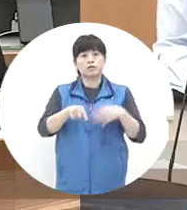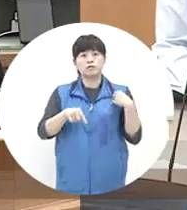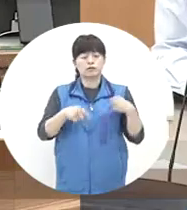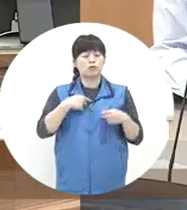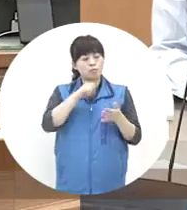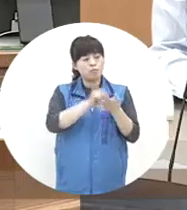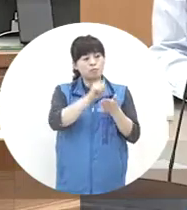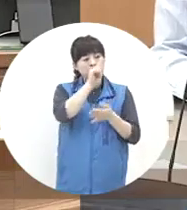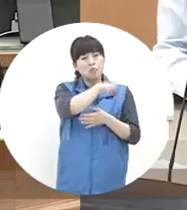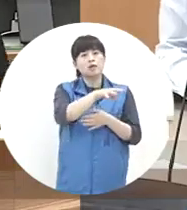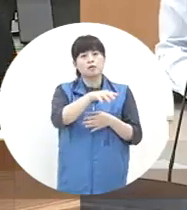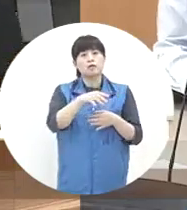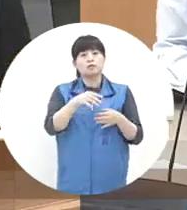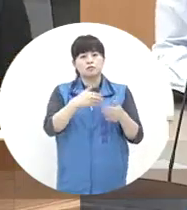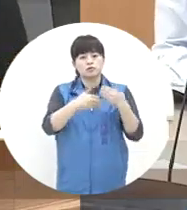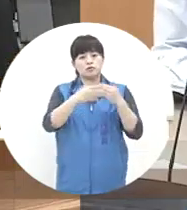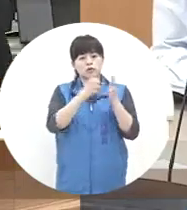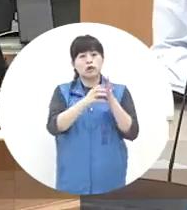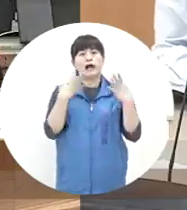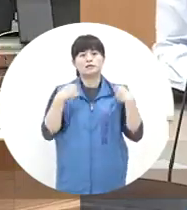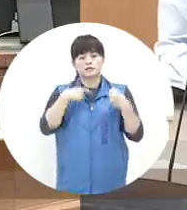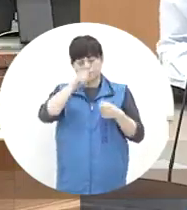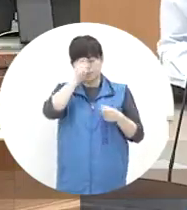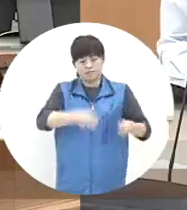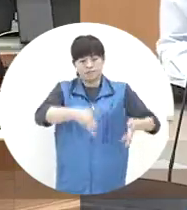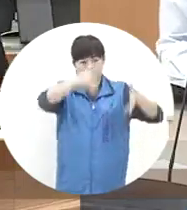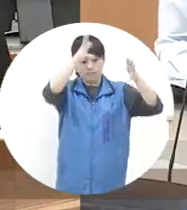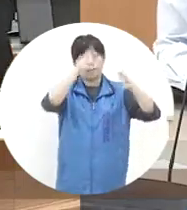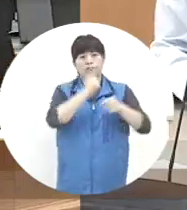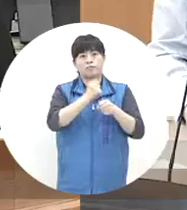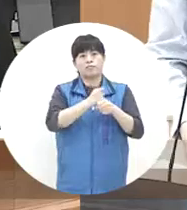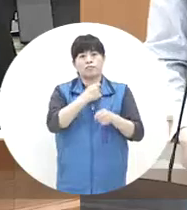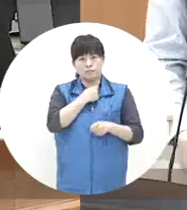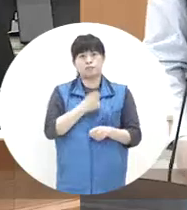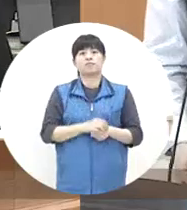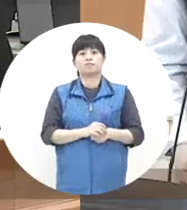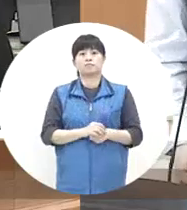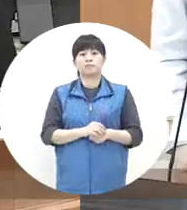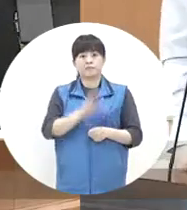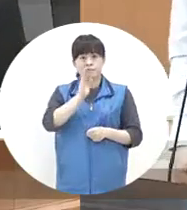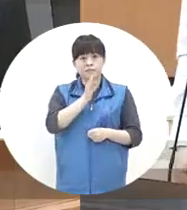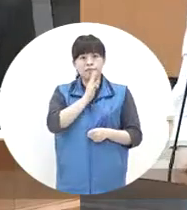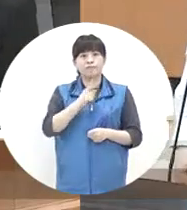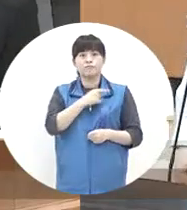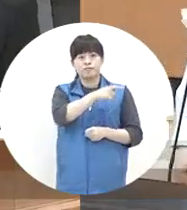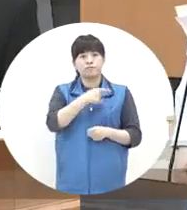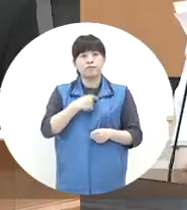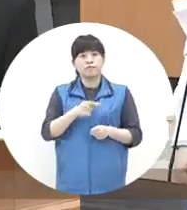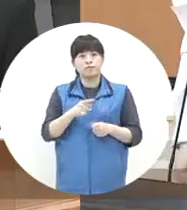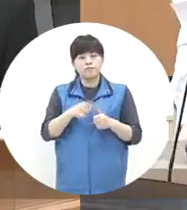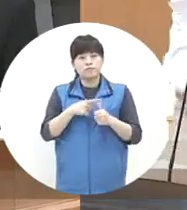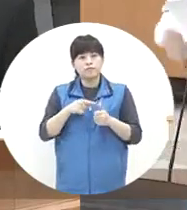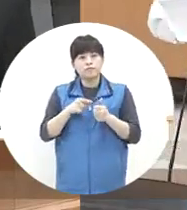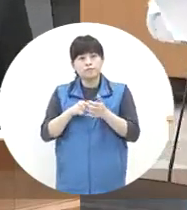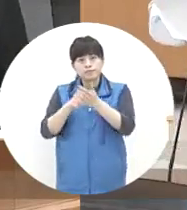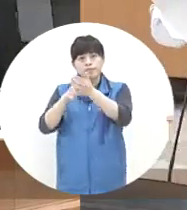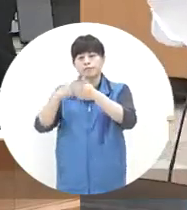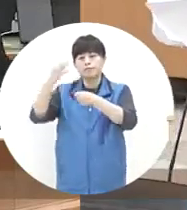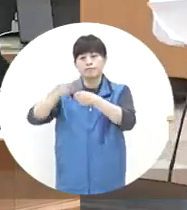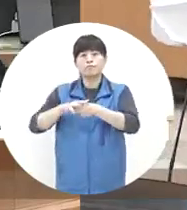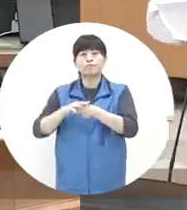说 计划没有改变了齁、还是朝立体化这边来努力， 还是朝立体化、哦、但是也要去做好去争取一些相关预算